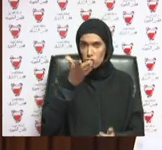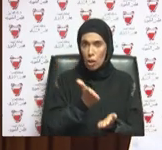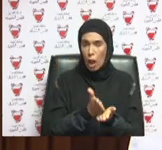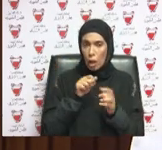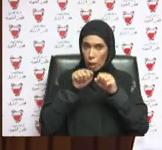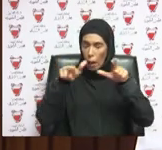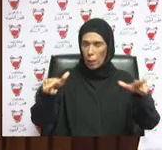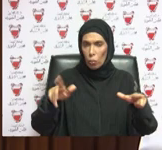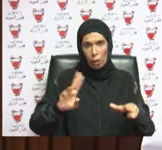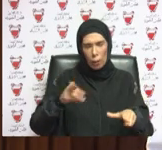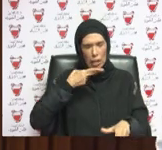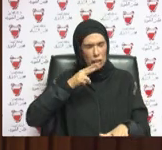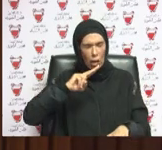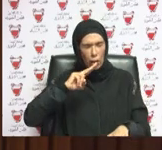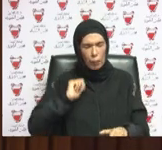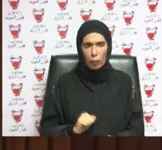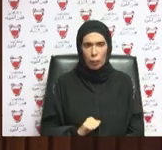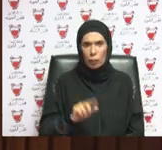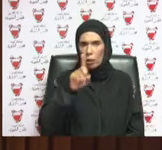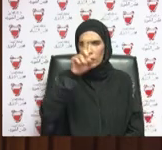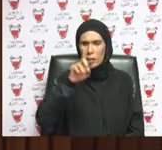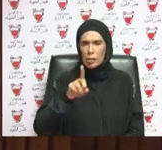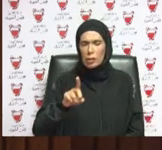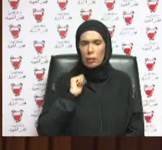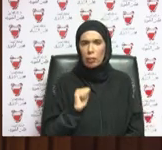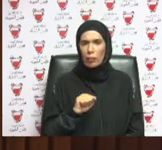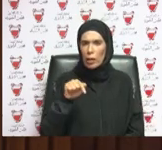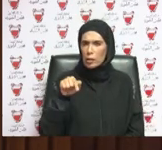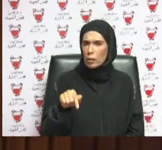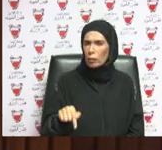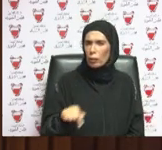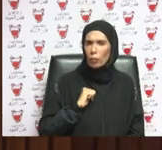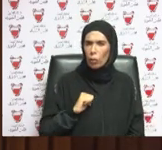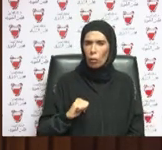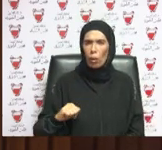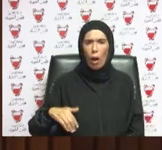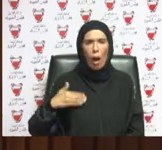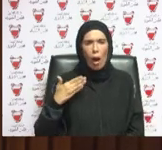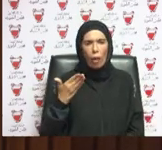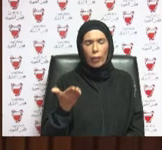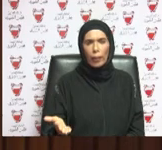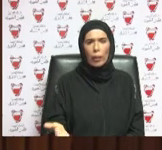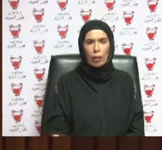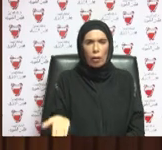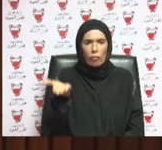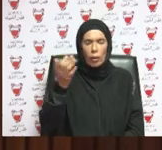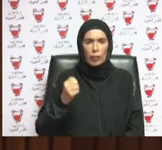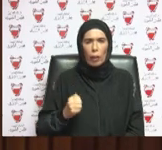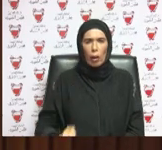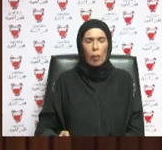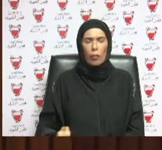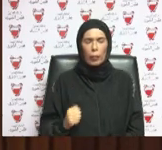أنفسنا: خليفة بن سلمان الذي ضحى بكل ما يملك من أجل رفعة البحرين